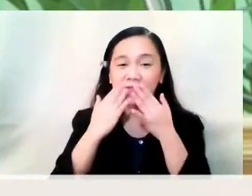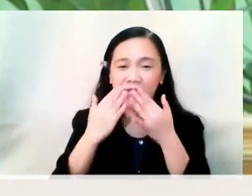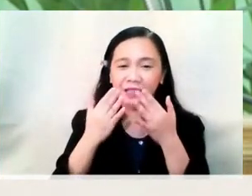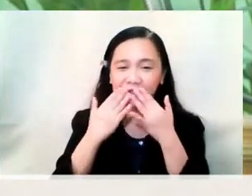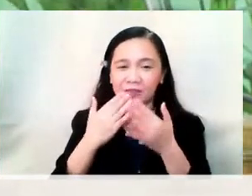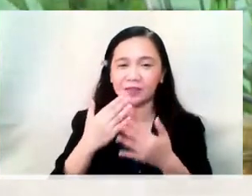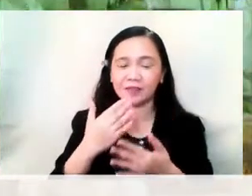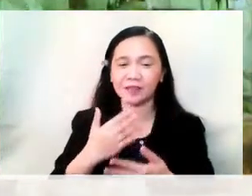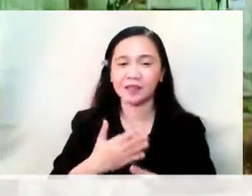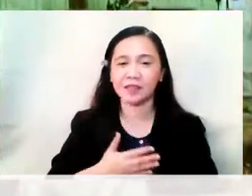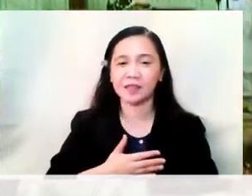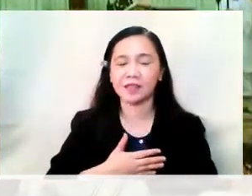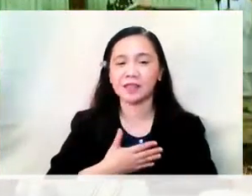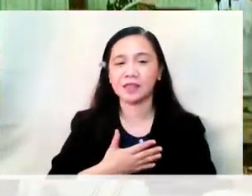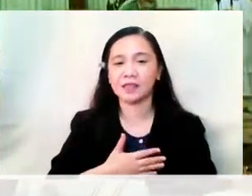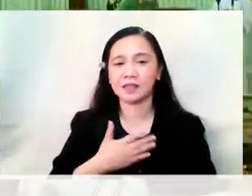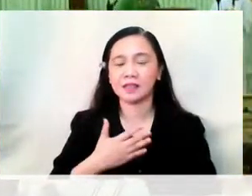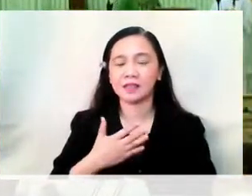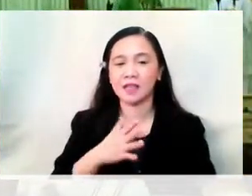po natin ang mga tao.